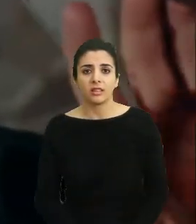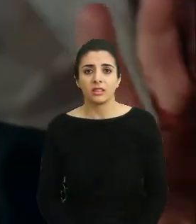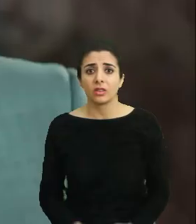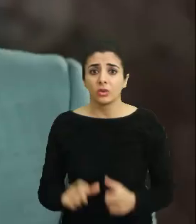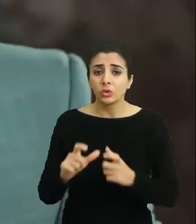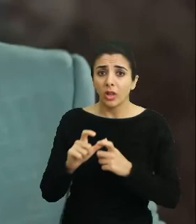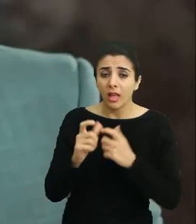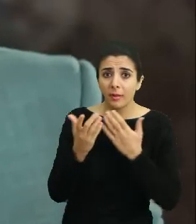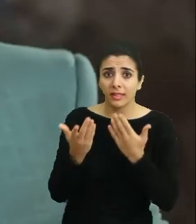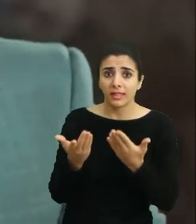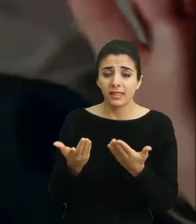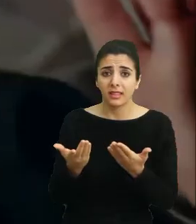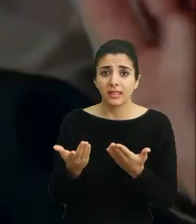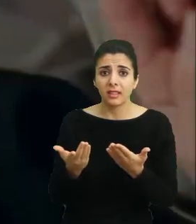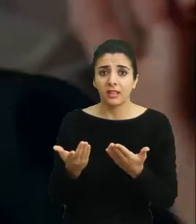Süleyman.